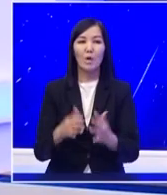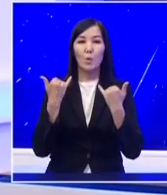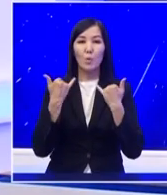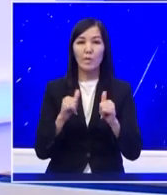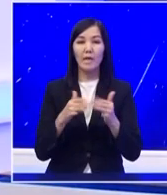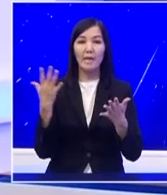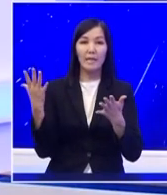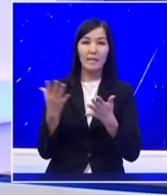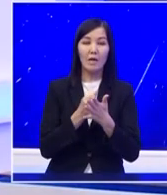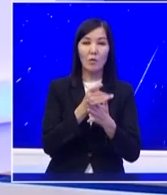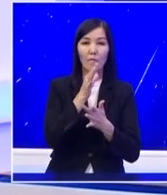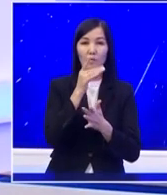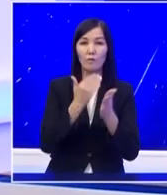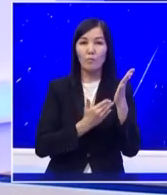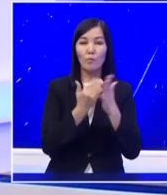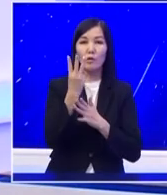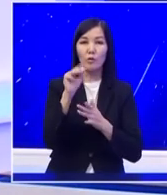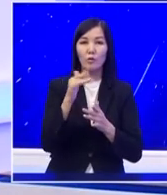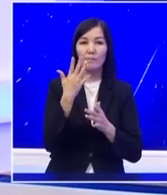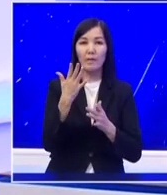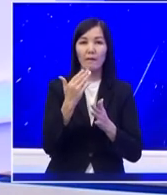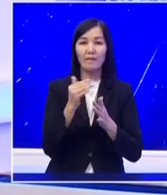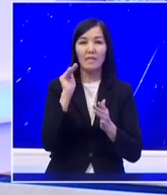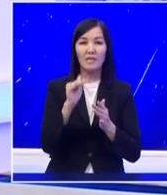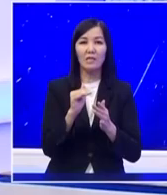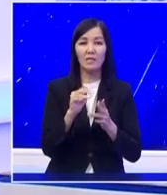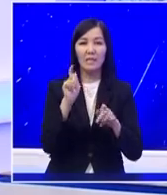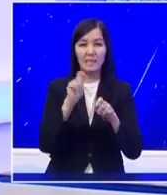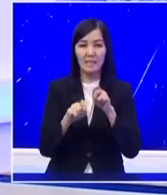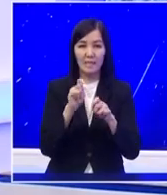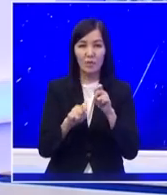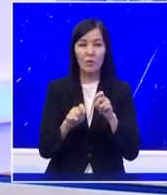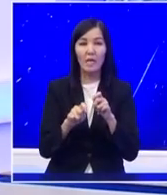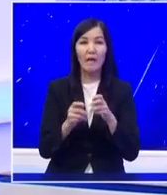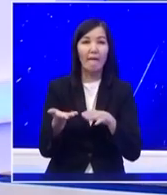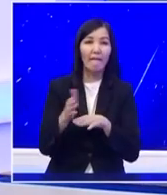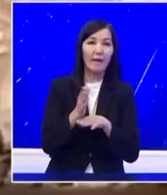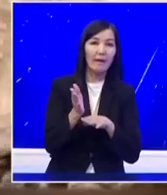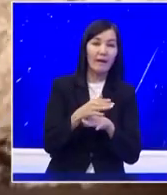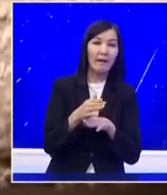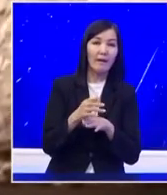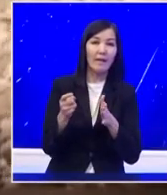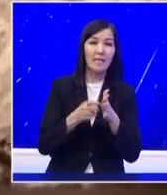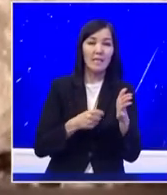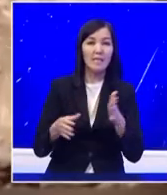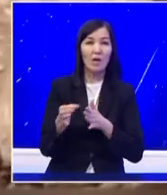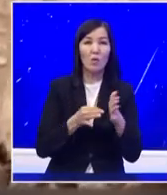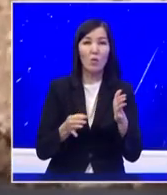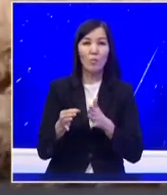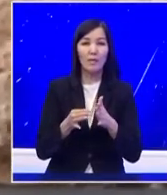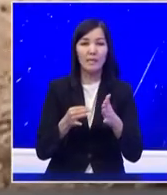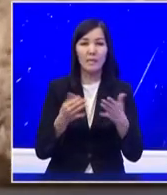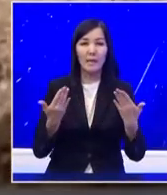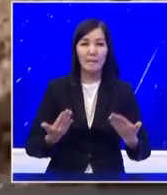Уникальные находки возрастом более 3500 лет исследуют в Карагандинской области. Археологи обнаружили уникальные предметы быта и